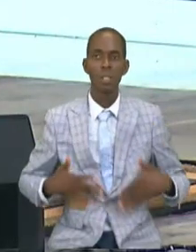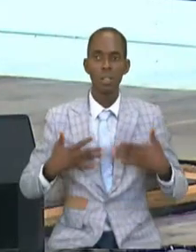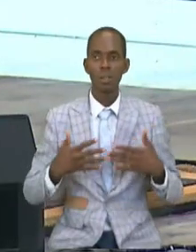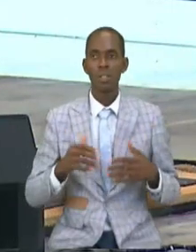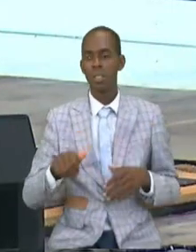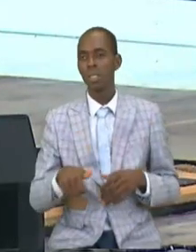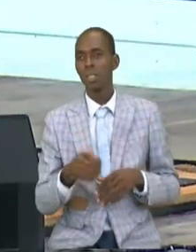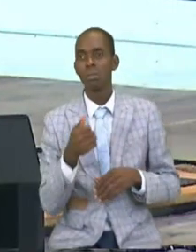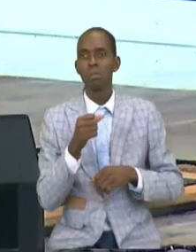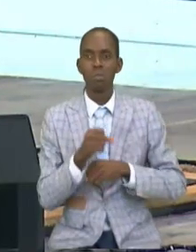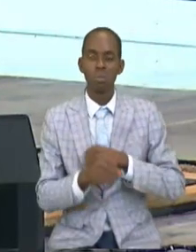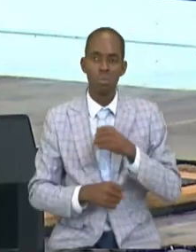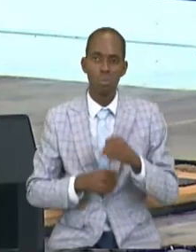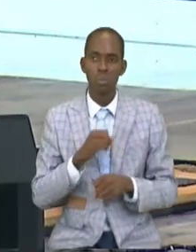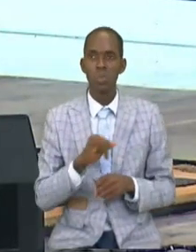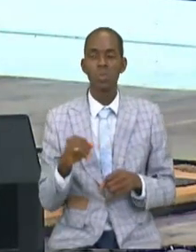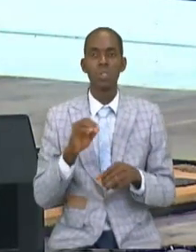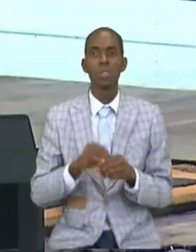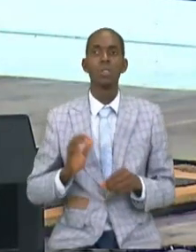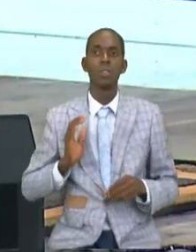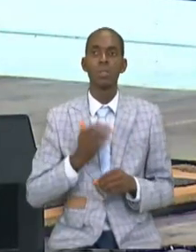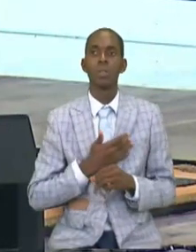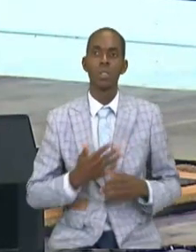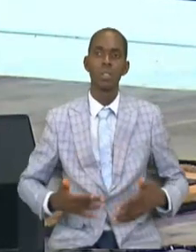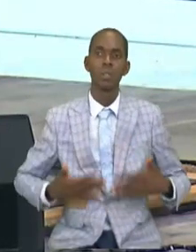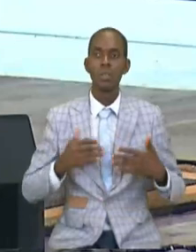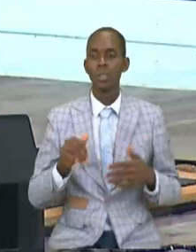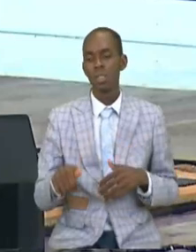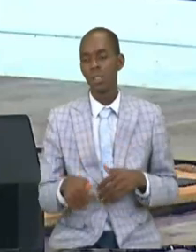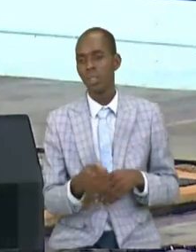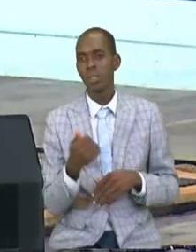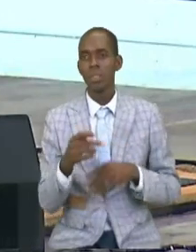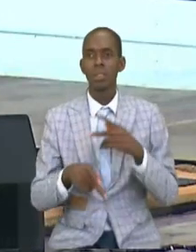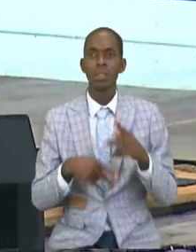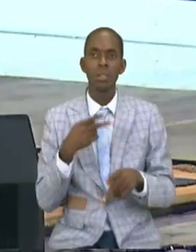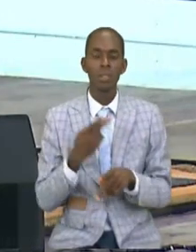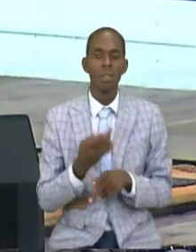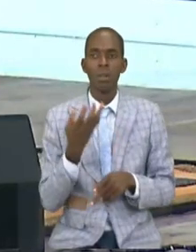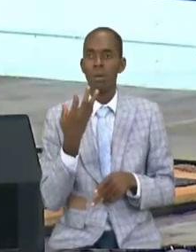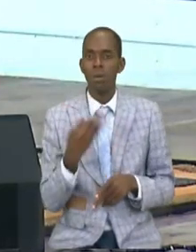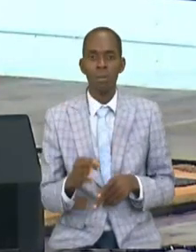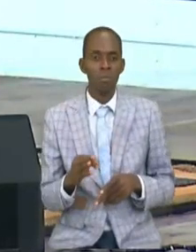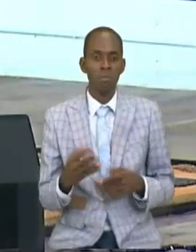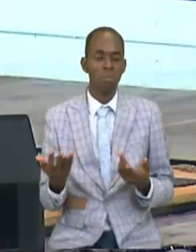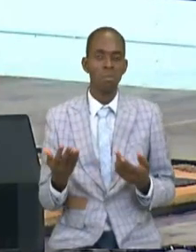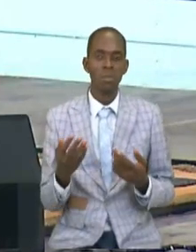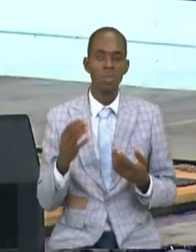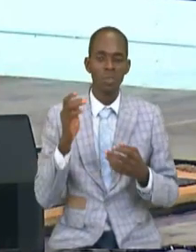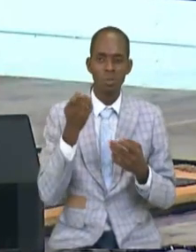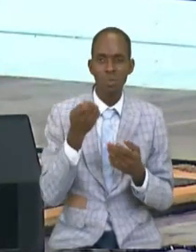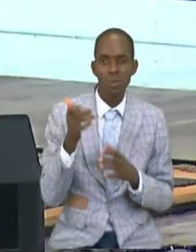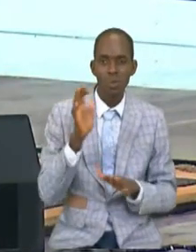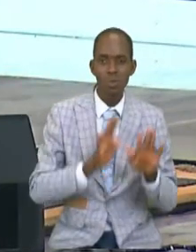notre vie. Pourquoi Dieu peut permettre une souffrance dans notre vie. Il peut